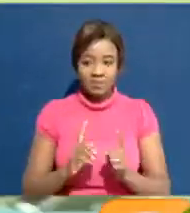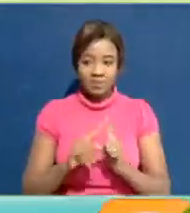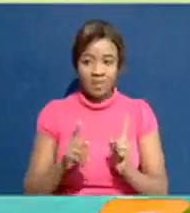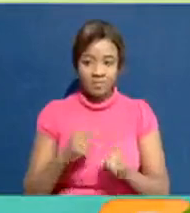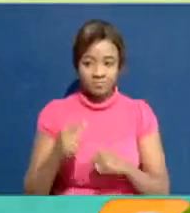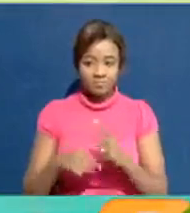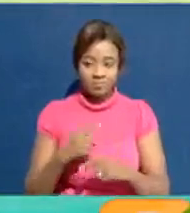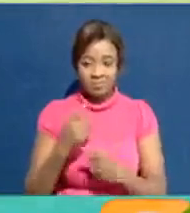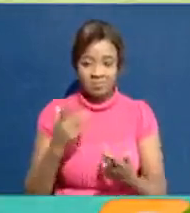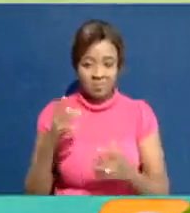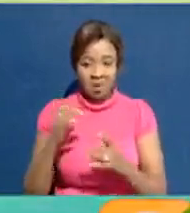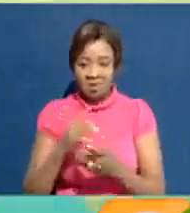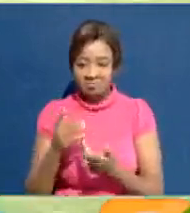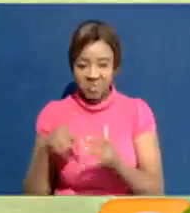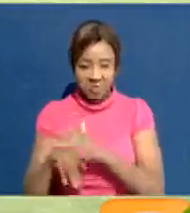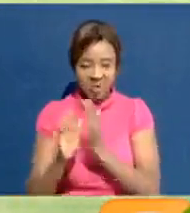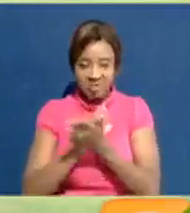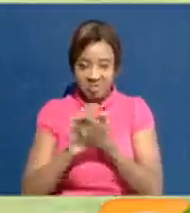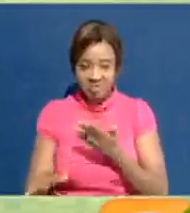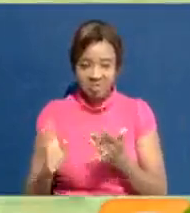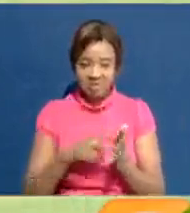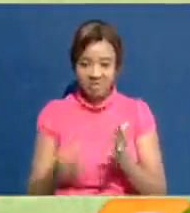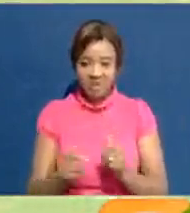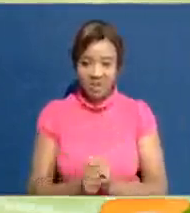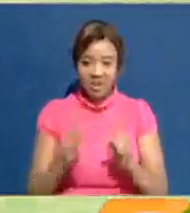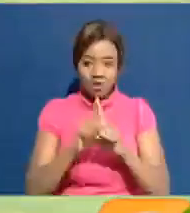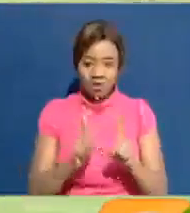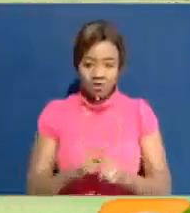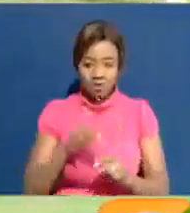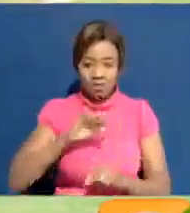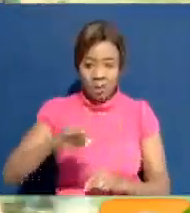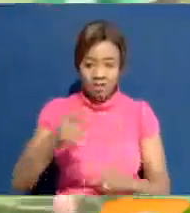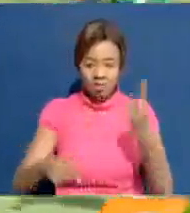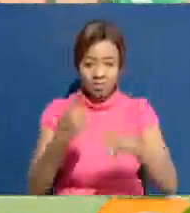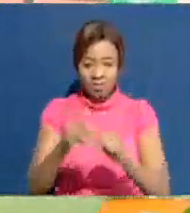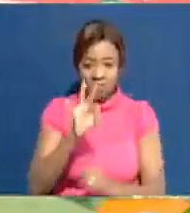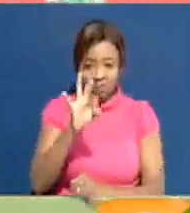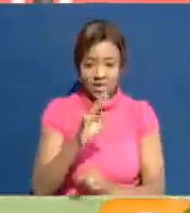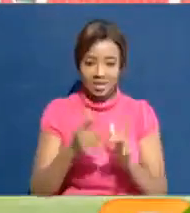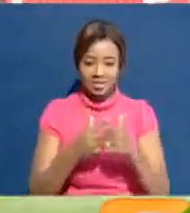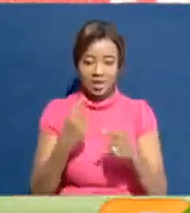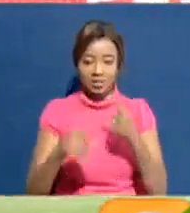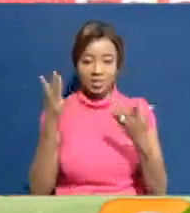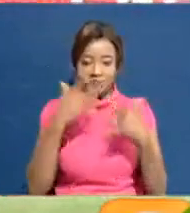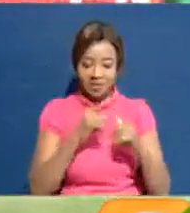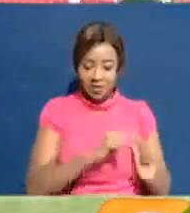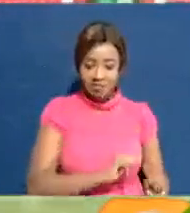kuzaa matunda. Naam, Tusker iko mbele ya Gor Mahia na alama moja pekee zikisalia mechi tatu msimu huu kumalizika. Tusker